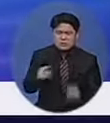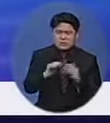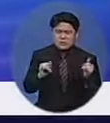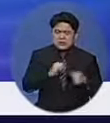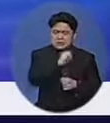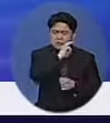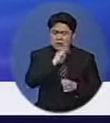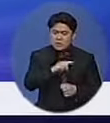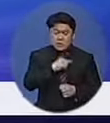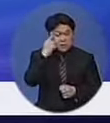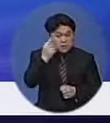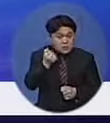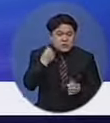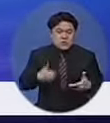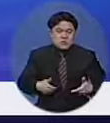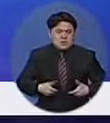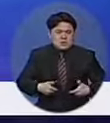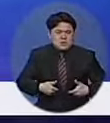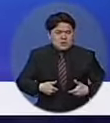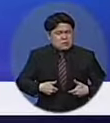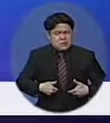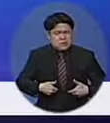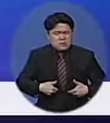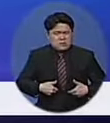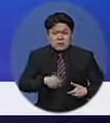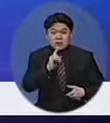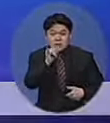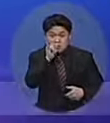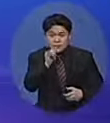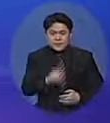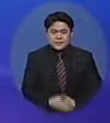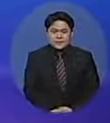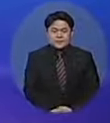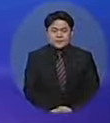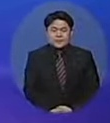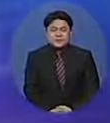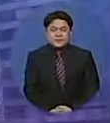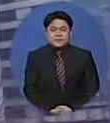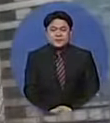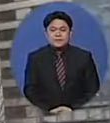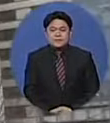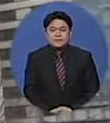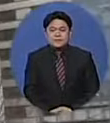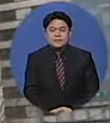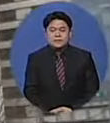편의를 우선적으로 고려한 것이냐는 지적이 일고 있습니다.